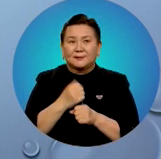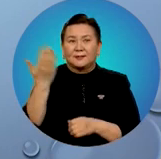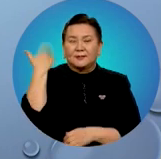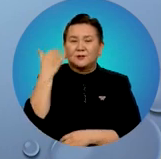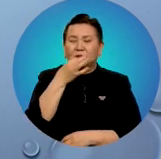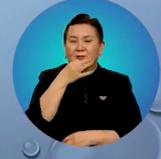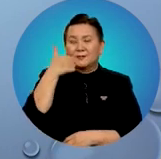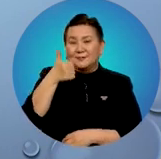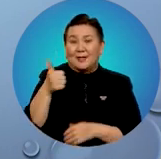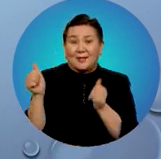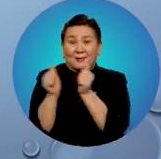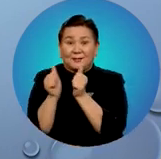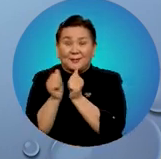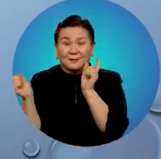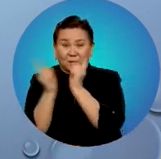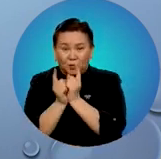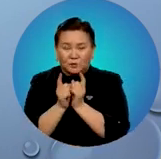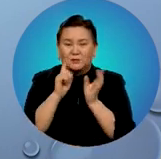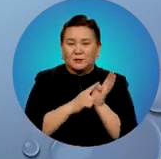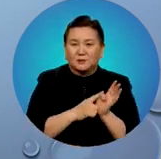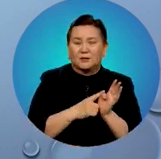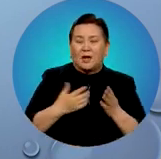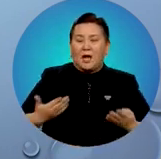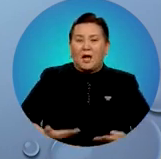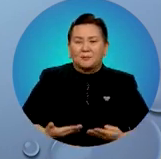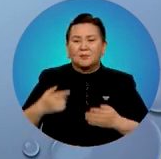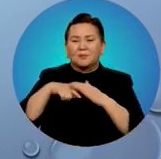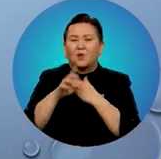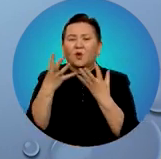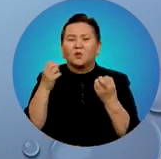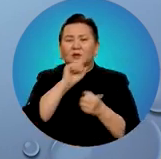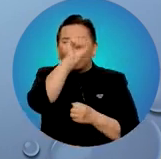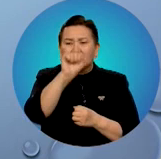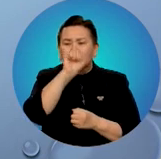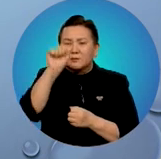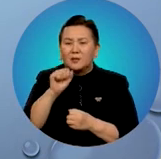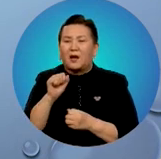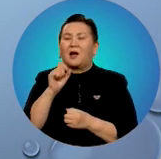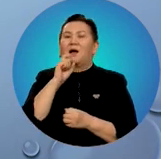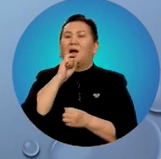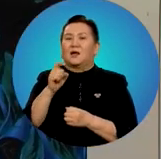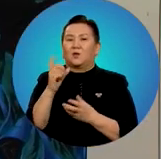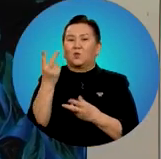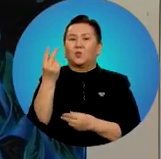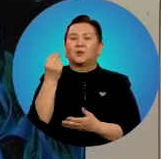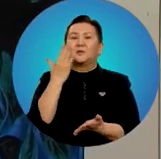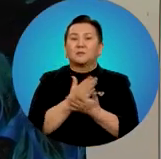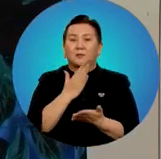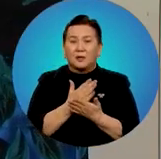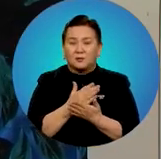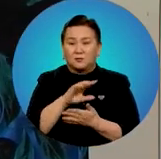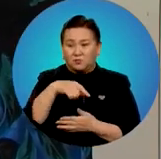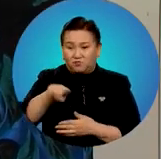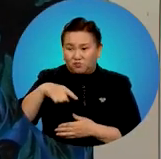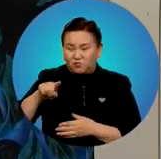сайн нөхртөө уулзсан мэт байсан. За нөгөө талаас амьдрал дунд байдаг олон асуултын хариуг нэгэн зэрэг авах мэт байсан. Энэ нь бол юу гэсэн үг вэ гэхээр